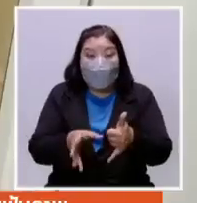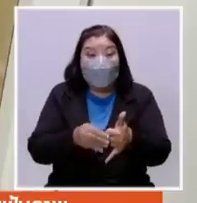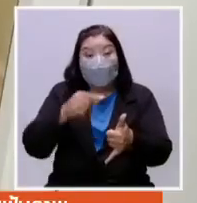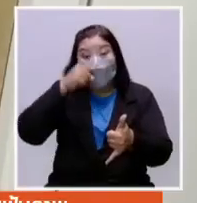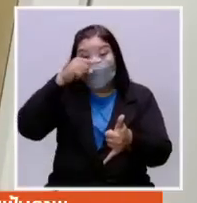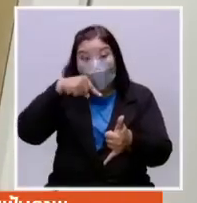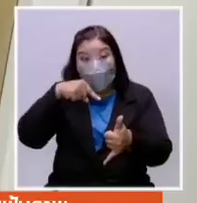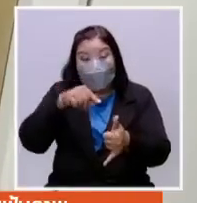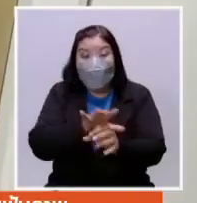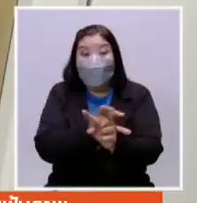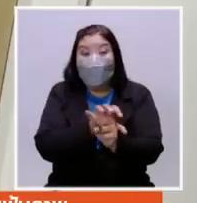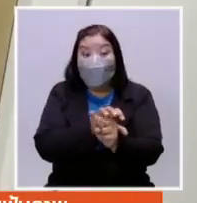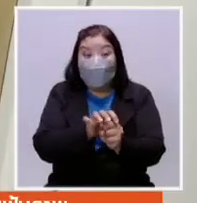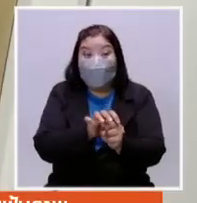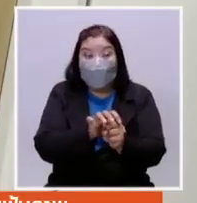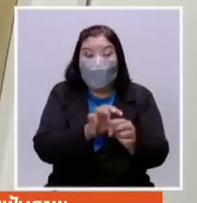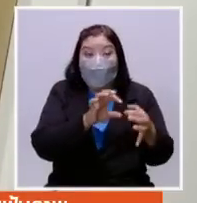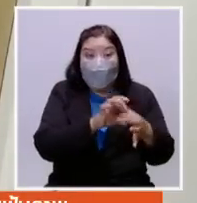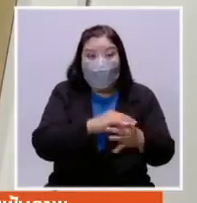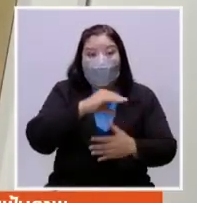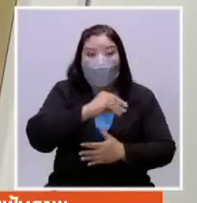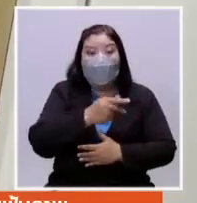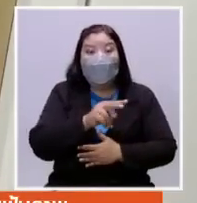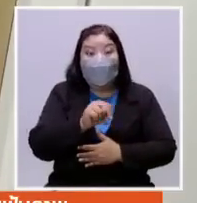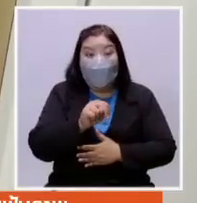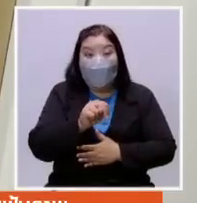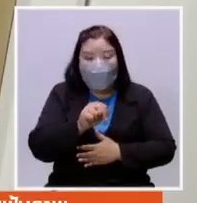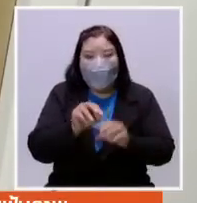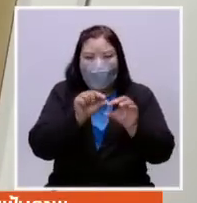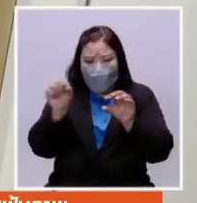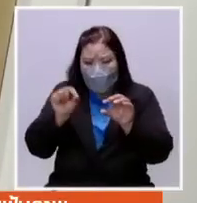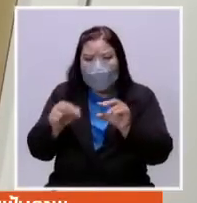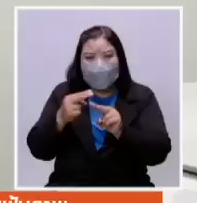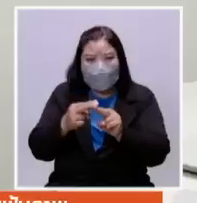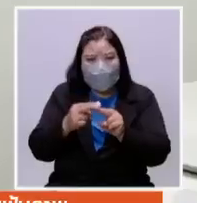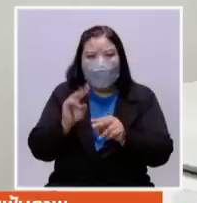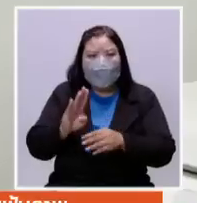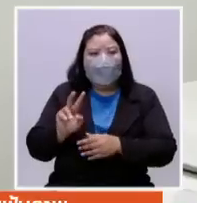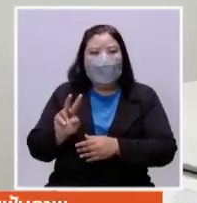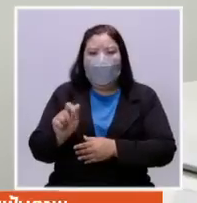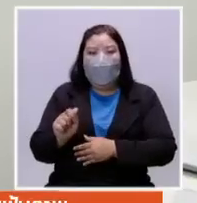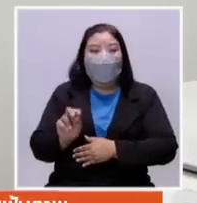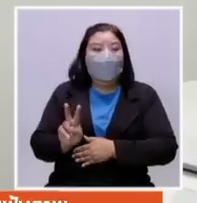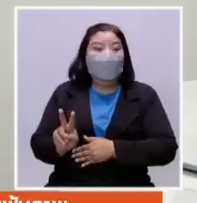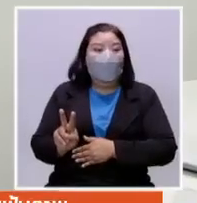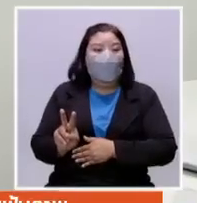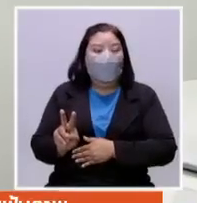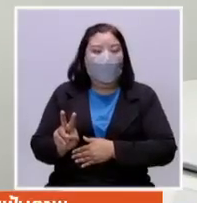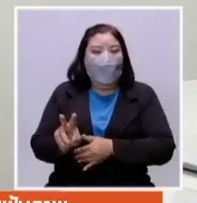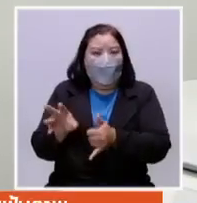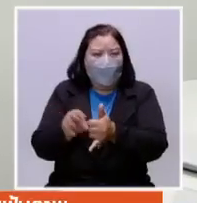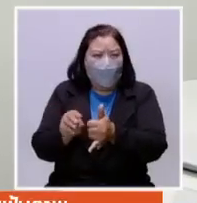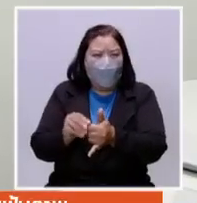ที่เพิ่มขึ้นในขณะนี้มาจากโอมิครอนสายพันธุ์ย่อย BA.2 ที่มันมีสัดส่วนเพิ่มมากขึ้นครับโดยคาดการณ์ว่าไ